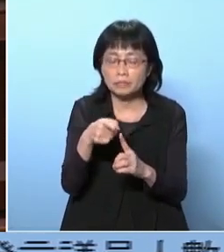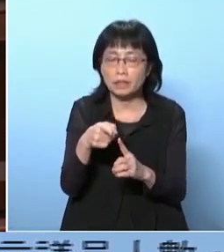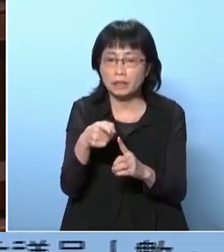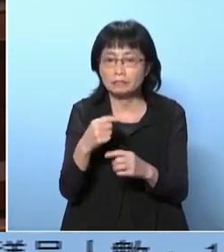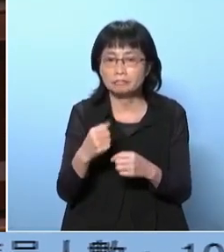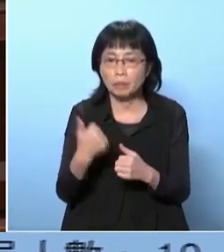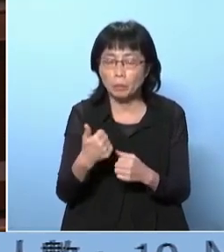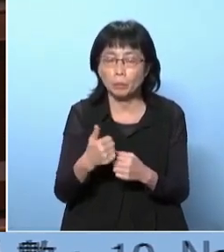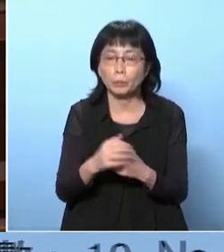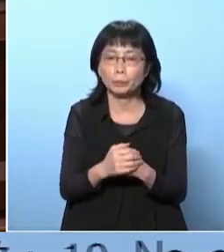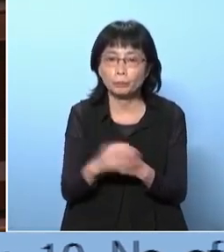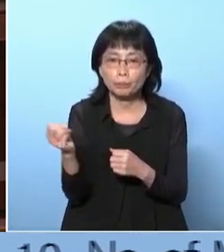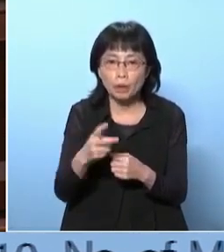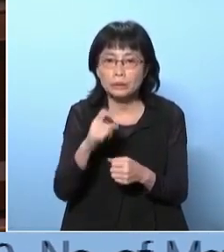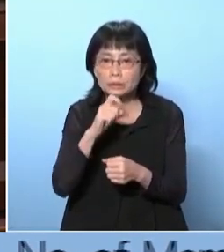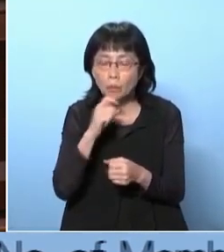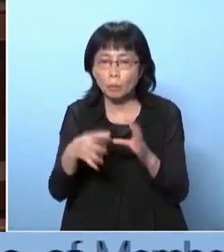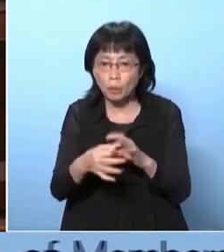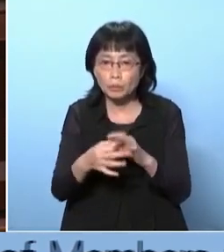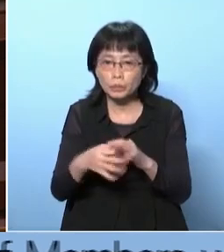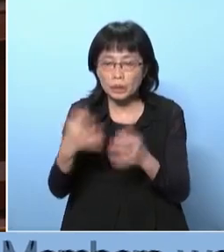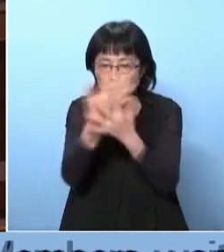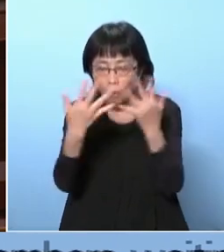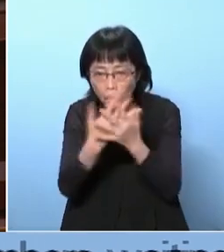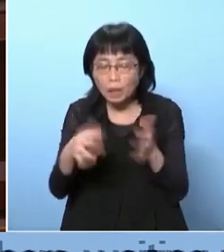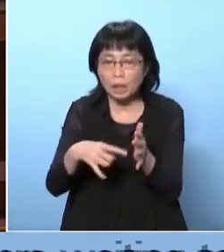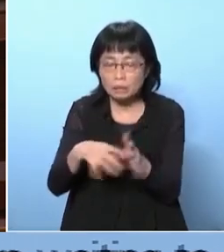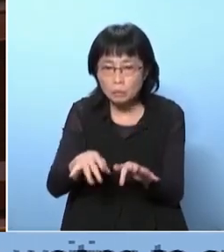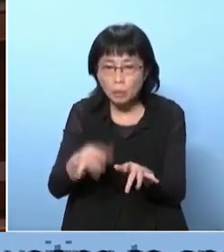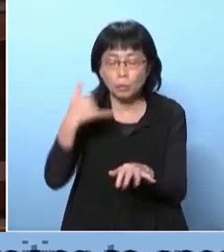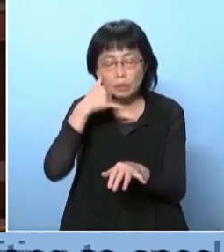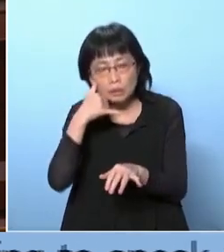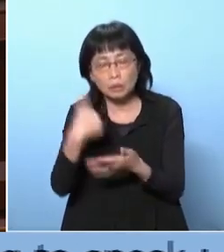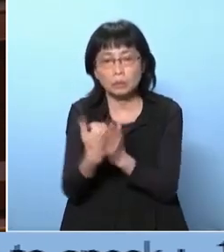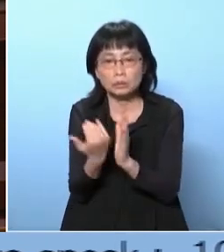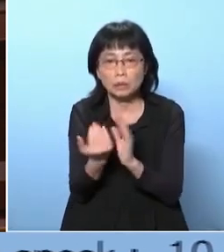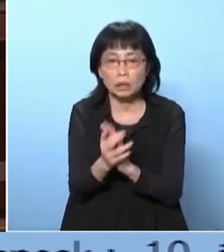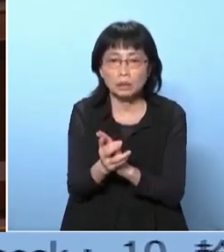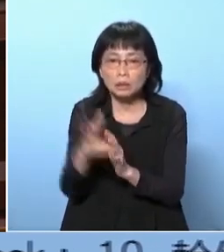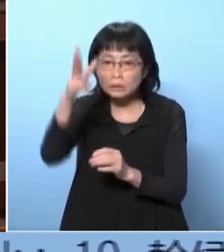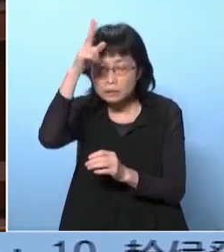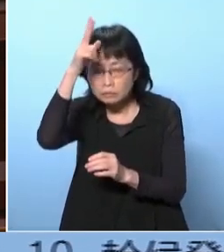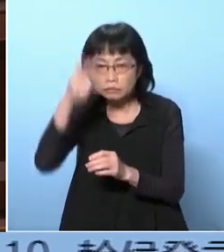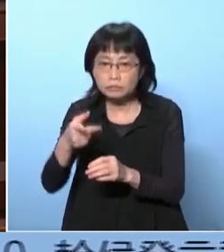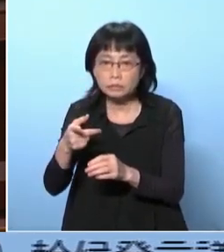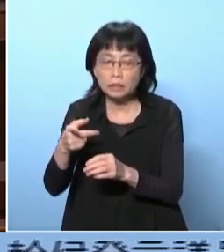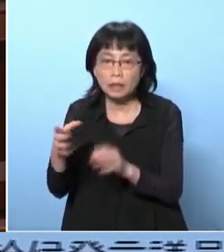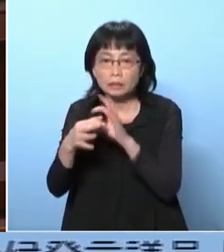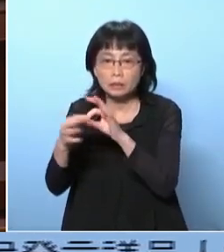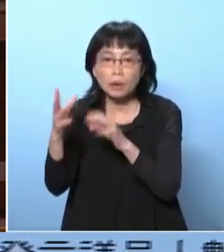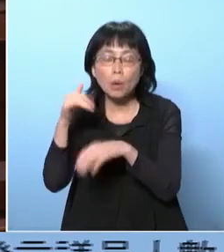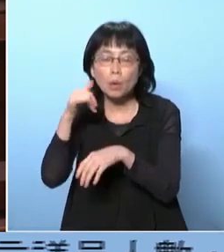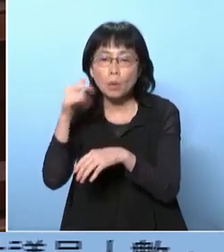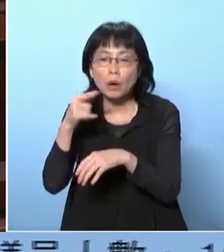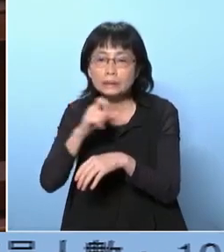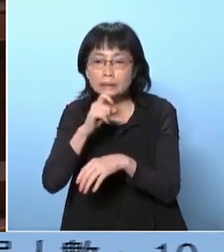偏遠地區電訊基建的設施方面，通訊辦正是推展擴展光